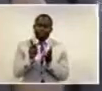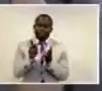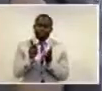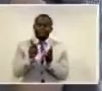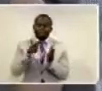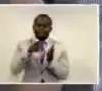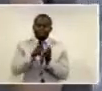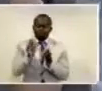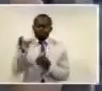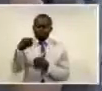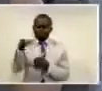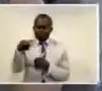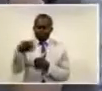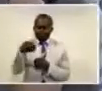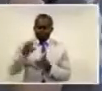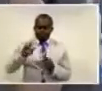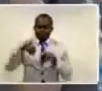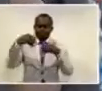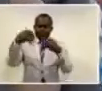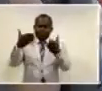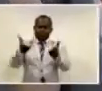Twambuwe na kampani